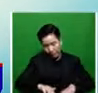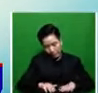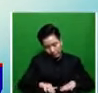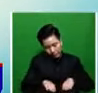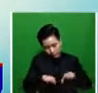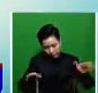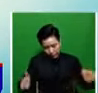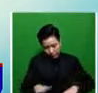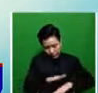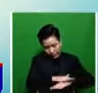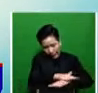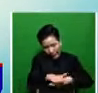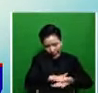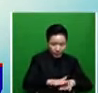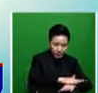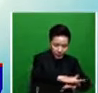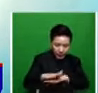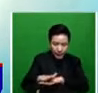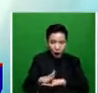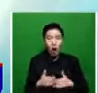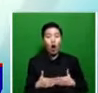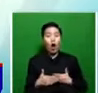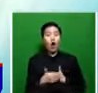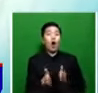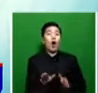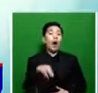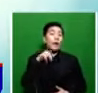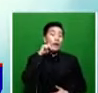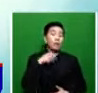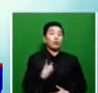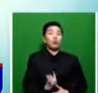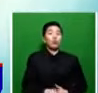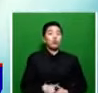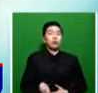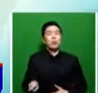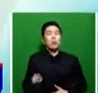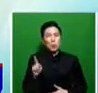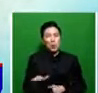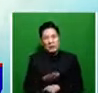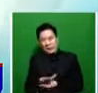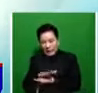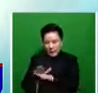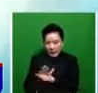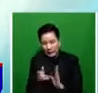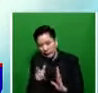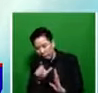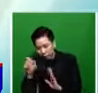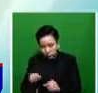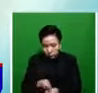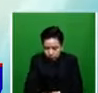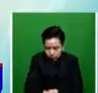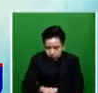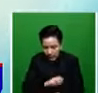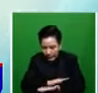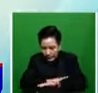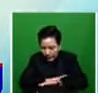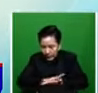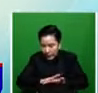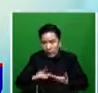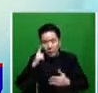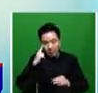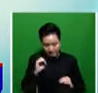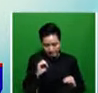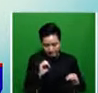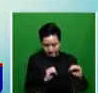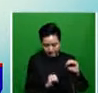ารนะครับและก็ห้องสุขาต้องมีความการทำความสะอาดตลอดเวลาเพื่อให้เกิดสภาวะที่ปลอดภั